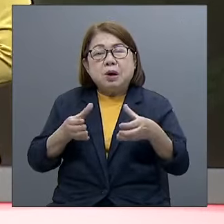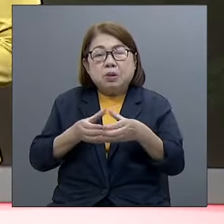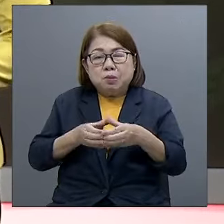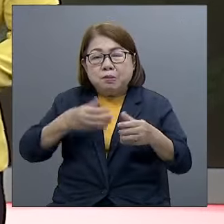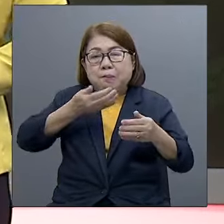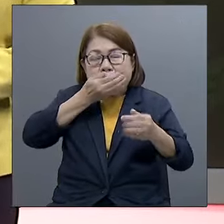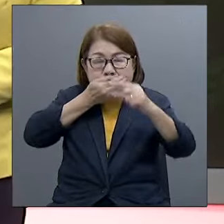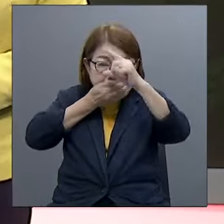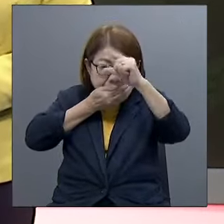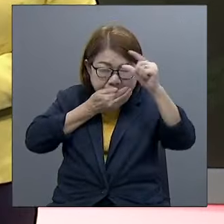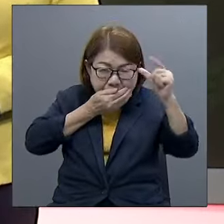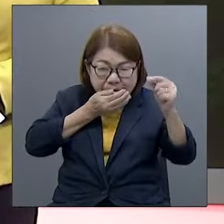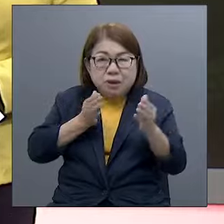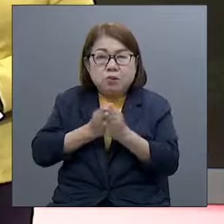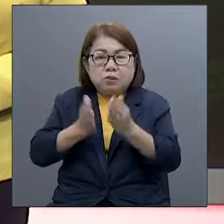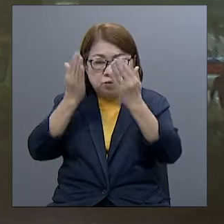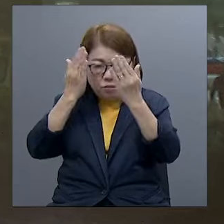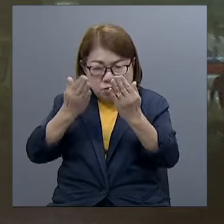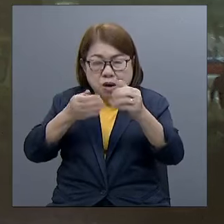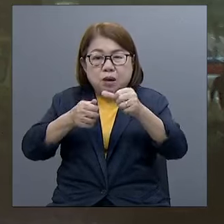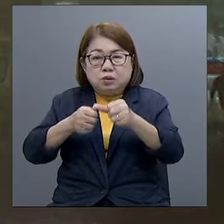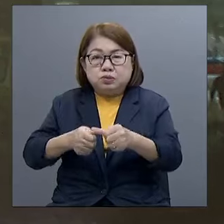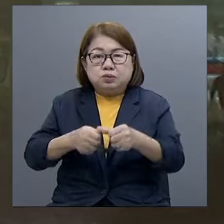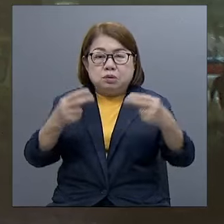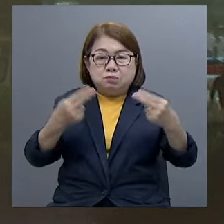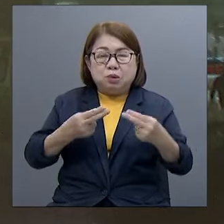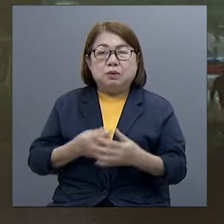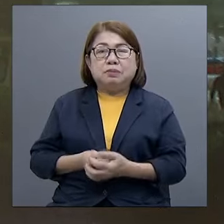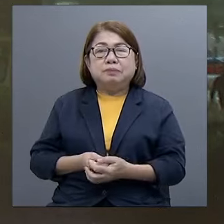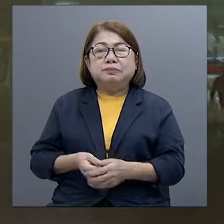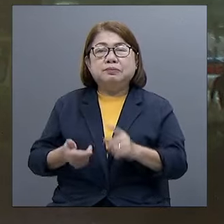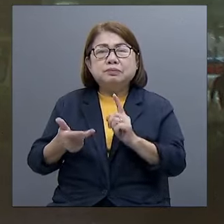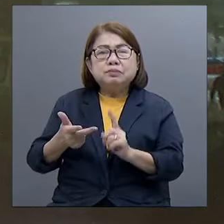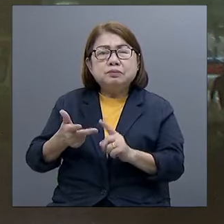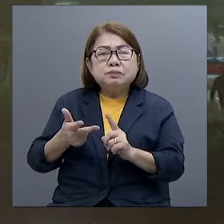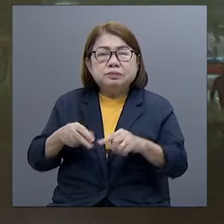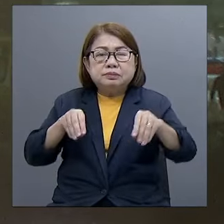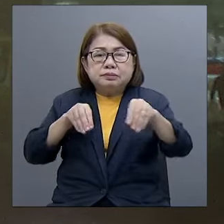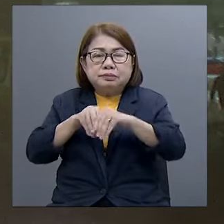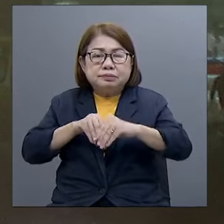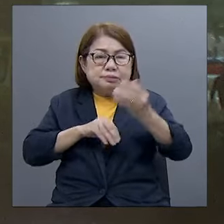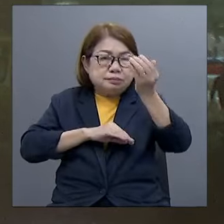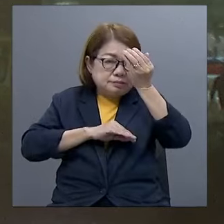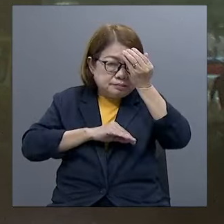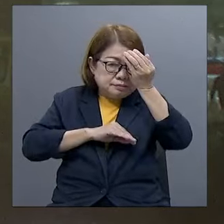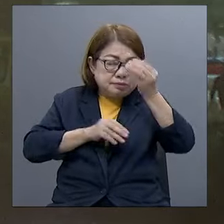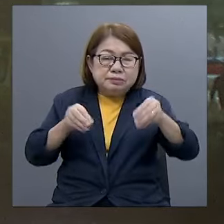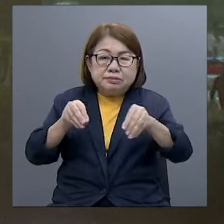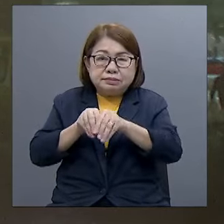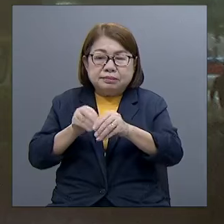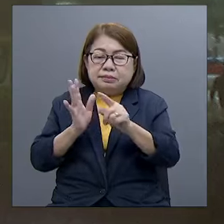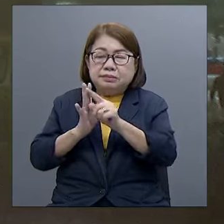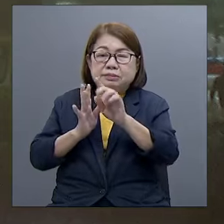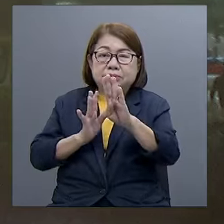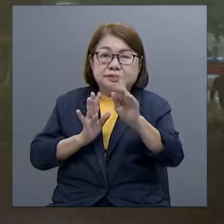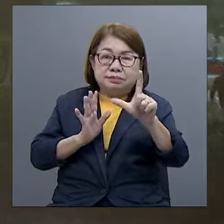ามิกจิฮัดอันนี้อยู่ในกาซานะคะมีกลุ่มเฮสบอลาค่ะที่อยู่บริเวณชายแดนอิสราเอลกับเลบานอนนะคะมีก